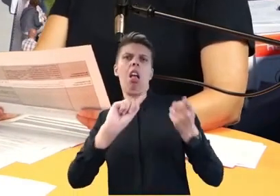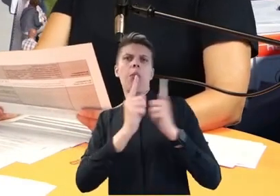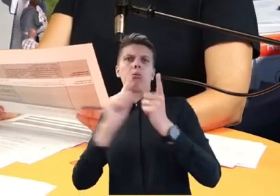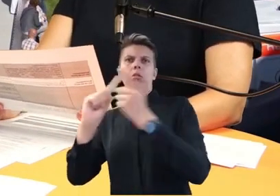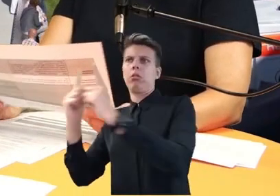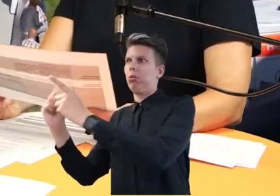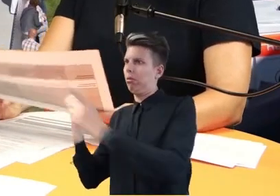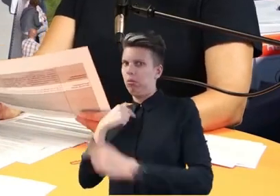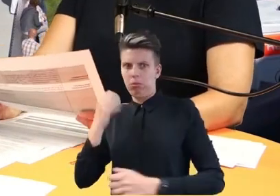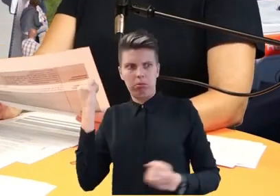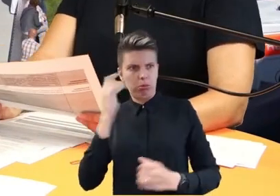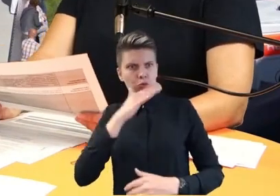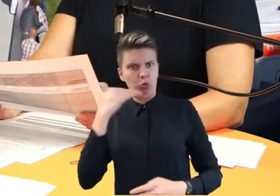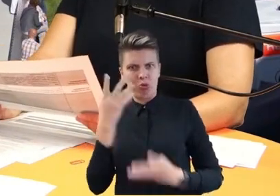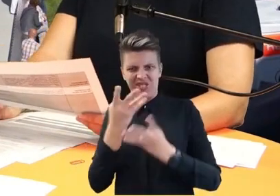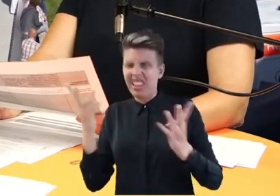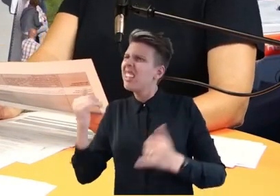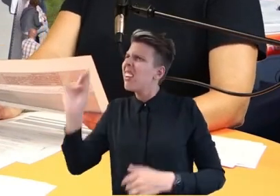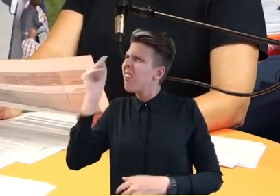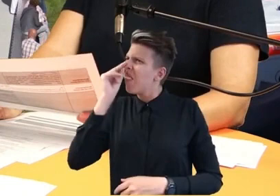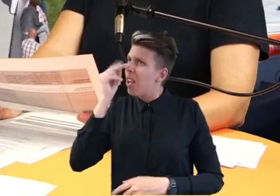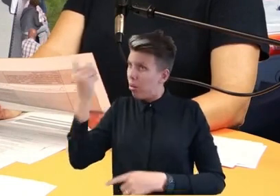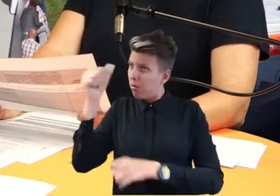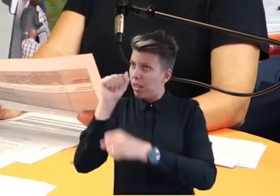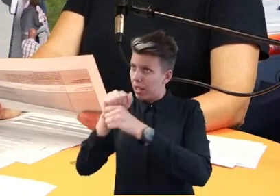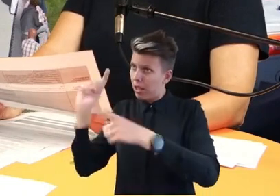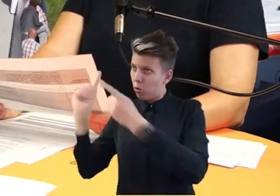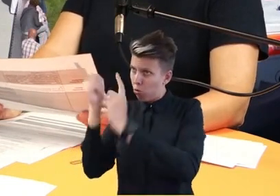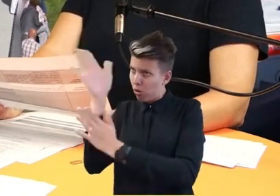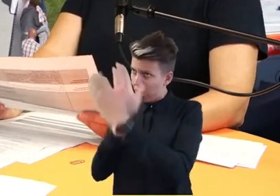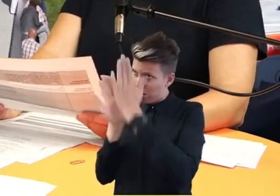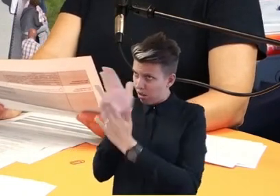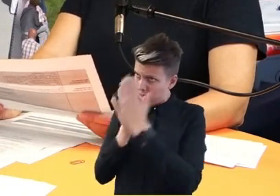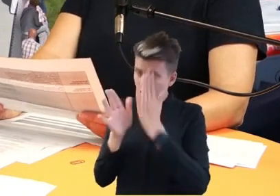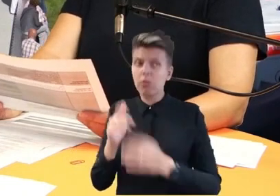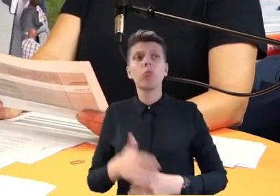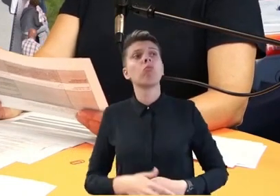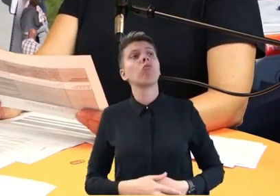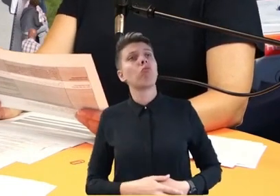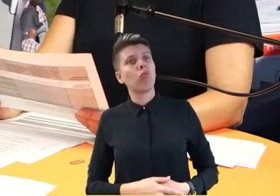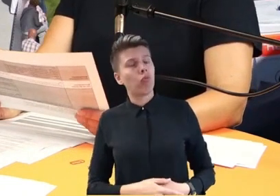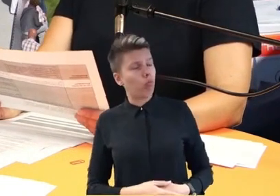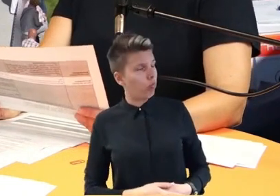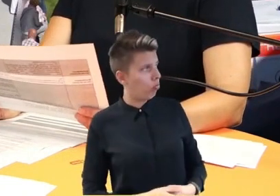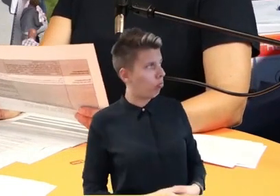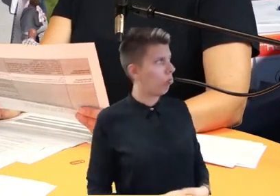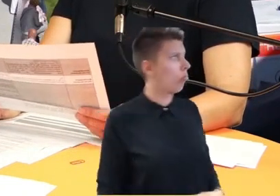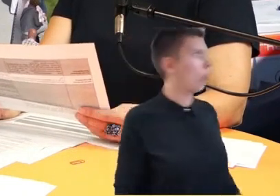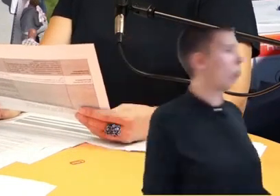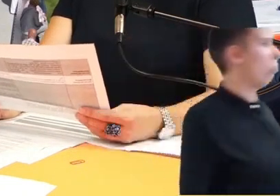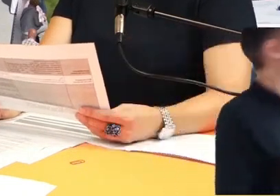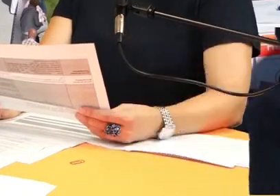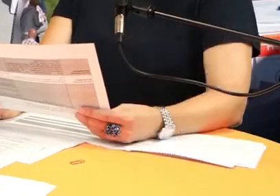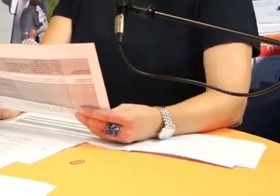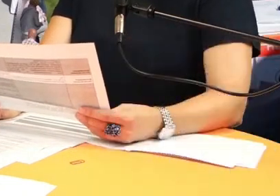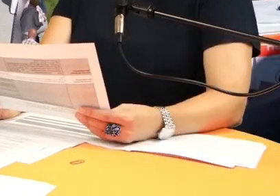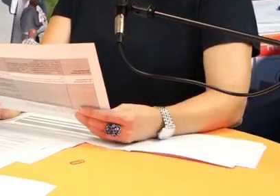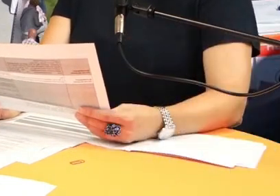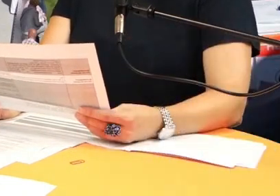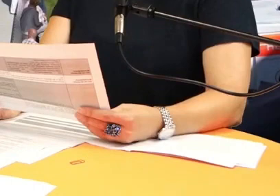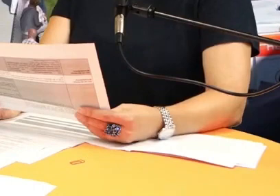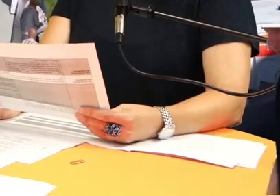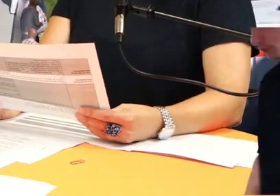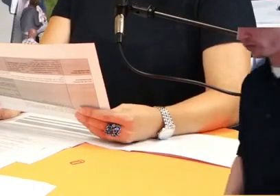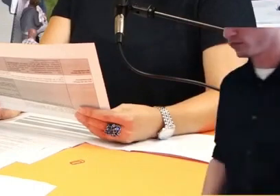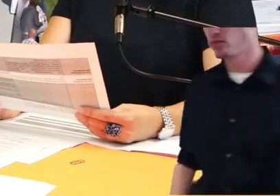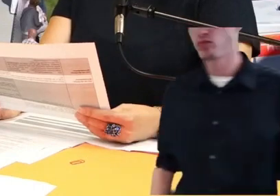Orgie aussieht. Genau. Können Sie dazu auch was sagen? Ja. Ja, wie ich schon ausgeführt hatte, sind wir weiterhin dabei, die